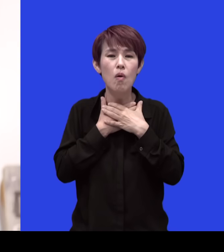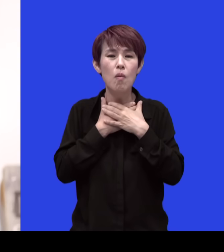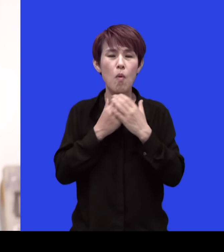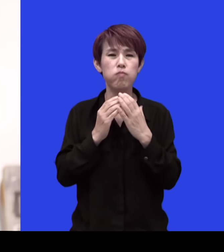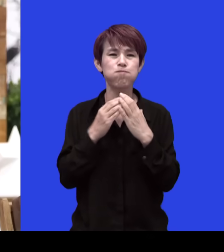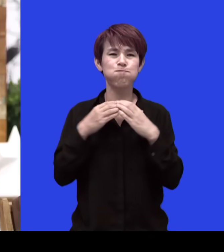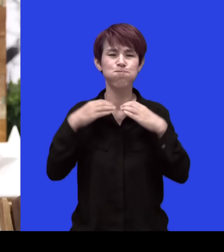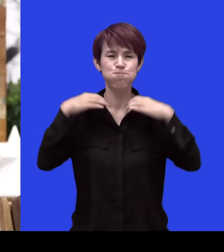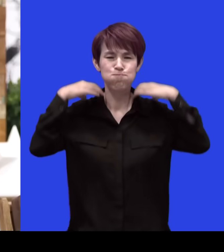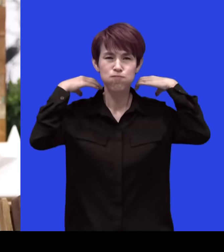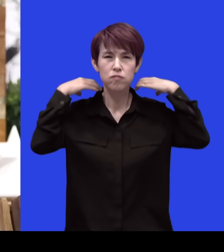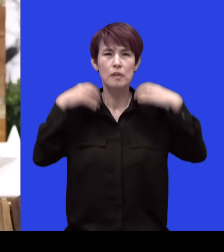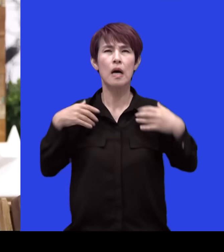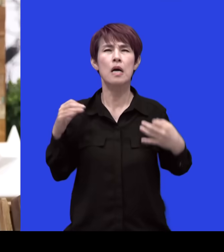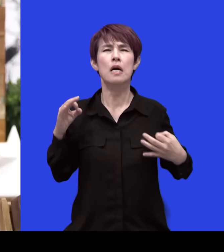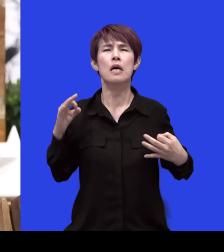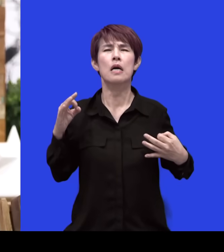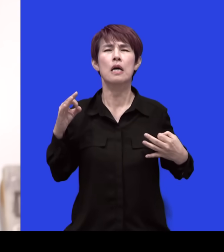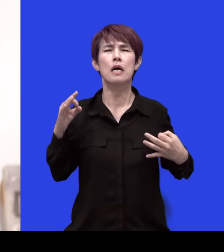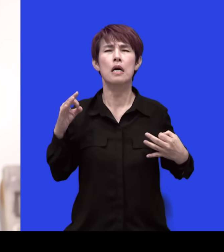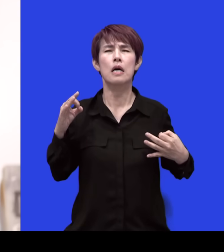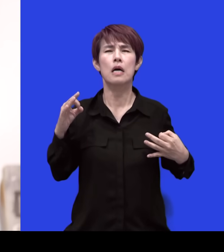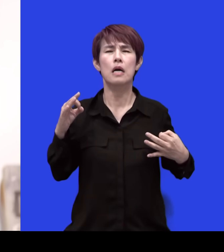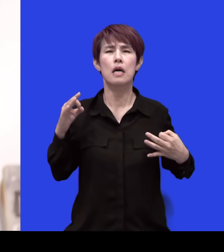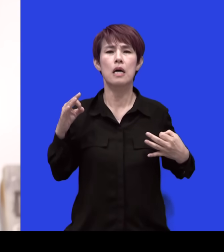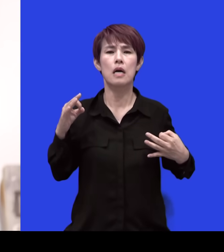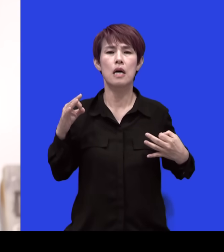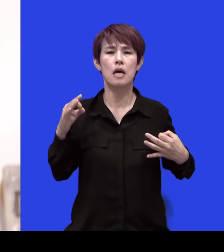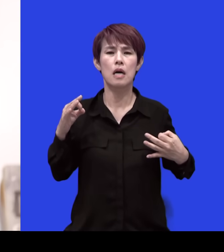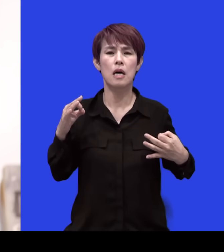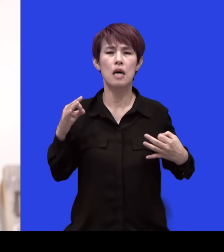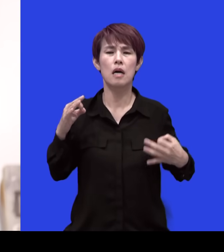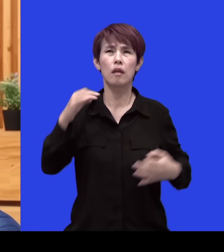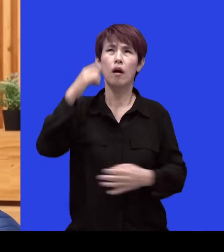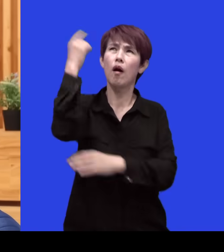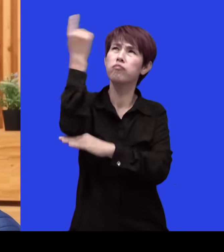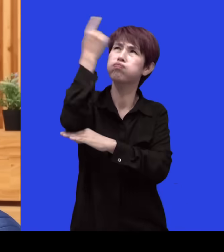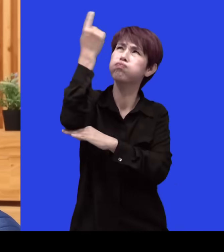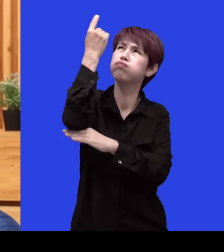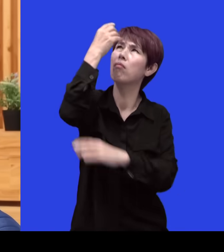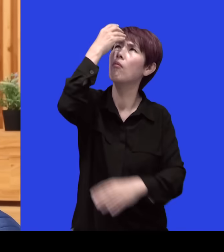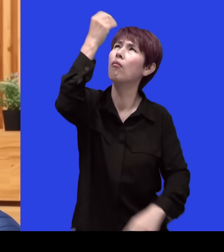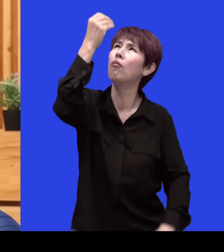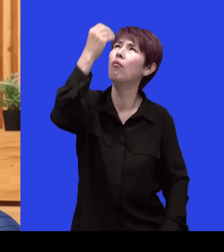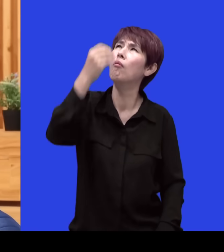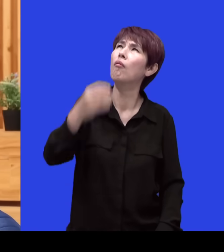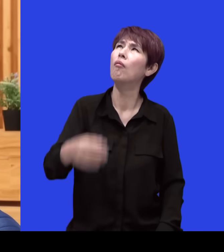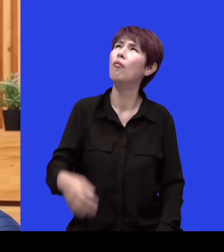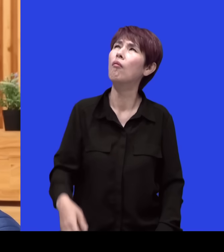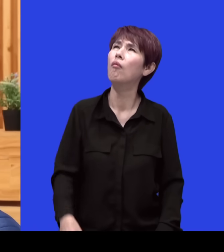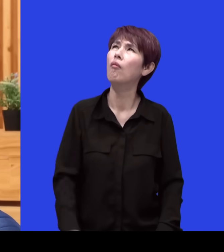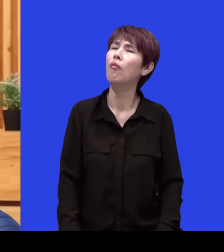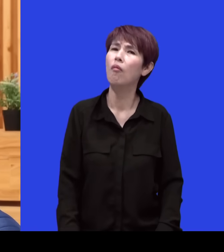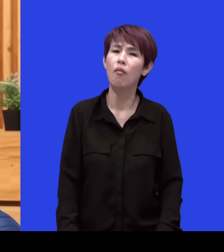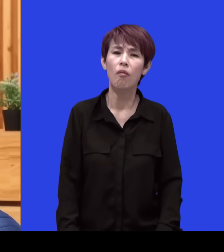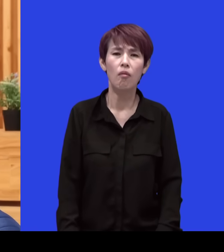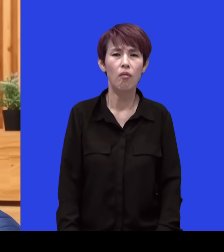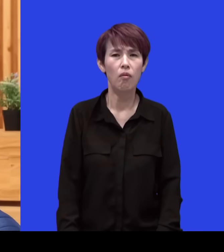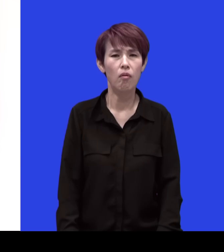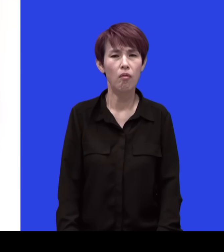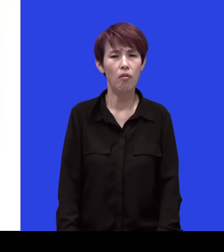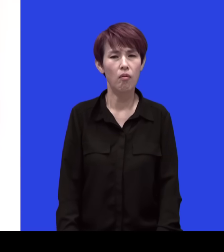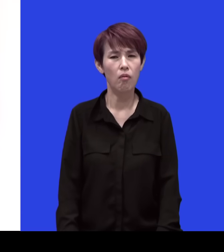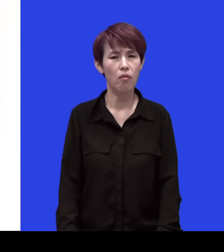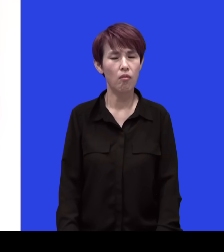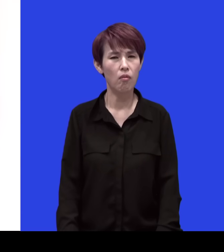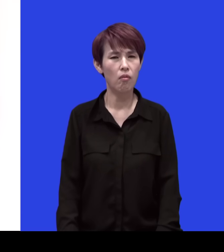그러니까 나는 꼼짝도 못하는 거예요. 그런데 막 헬기가 떠. 아, 사고 나고 시간이 좀 왜, 흘렀구나. 왜 앵앵